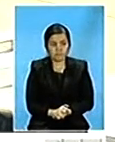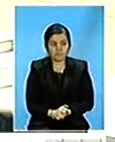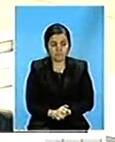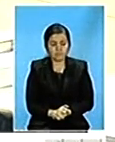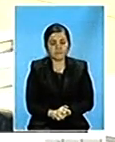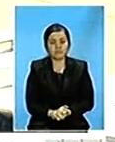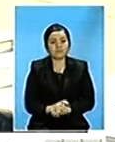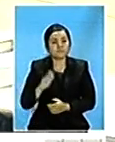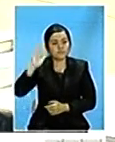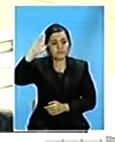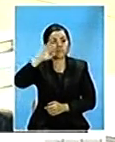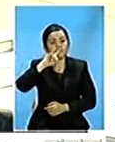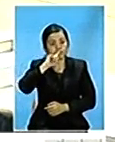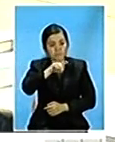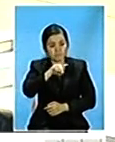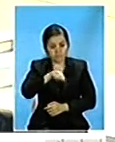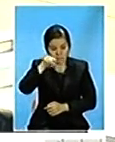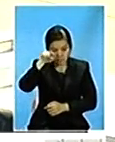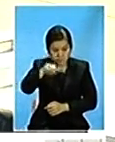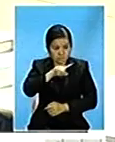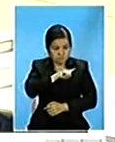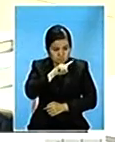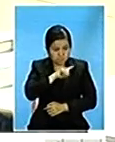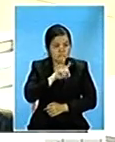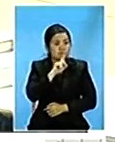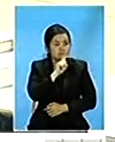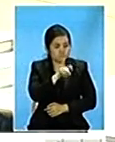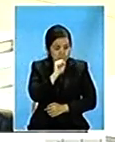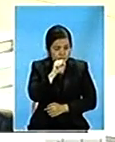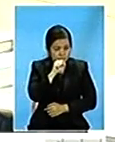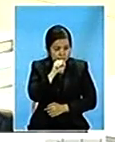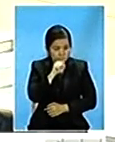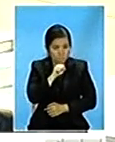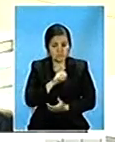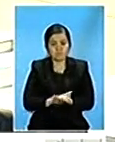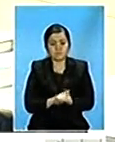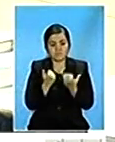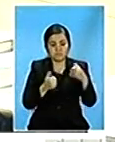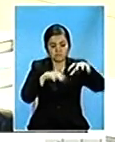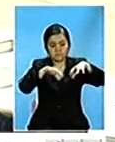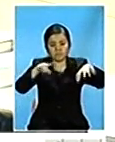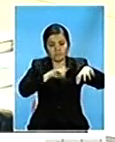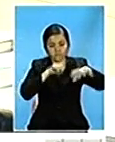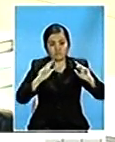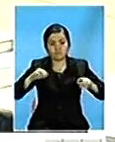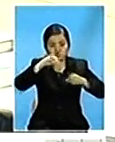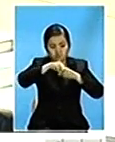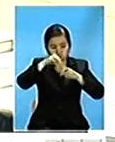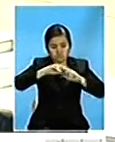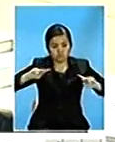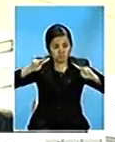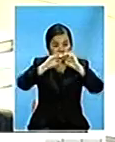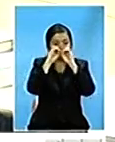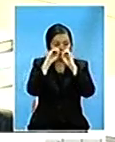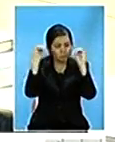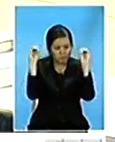ที่ผมถามเมื่อกี้ว่าขอให้ท่านสั่งการไปยังหน่วยงานที่เกี่ยวข้องนะฮะเพราะท่านเองก็อยู่ในกระทรวงท่านก็ไม่เคยไปเห็นของ